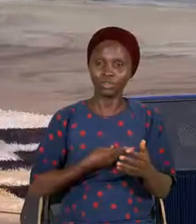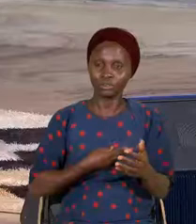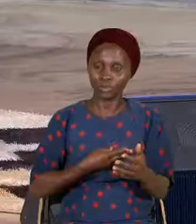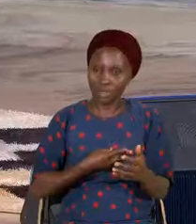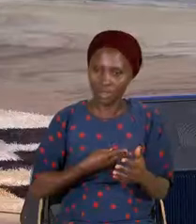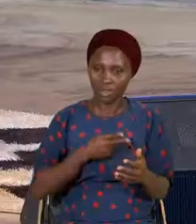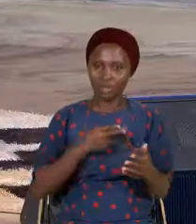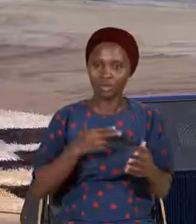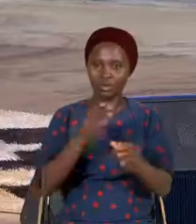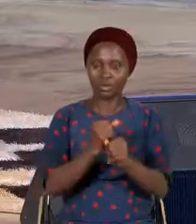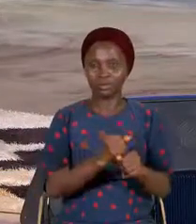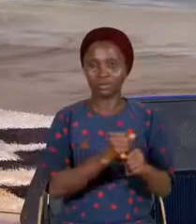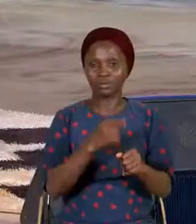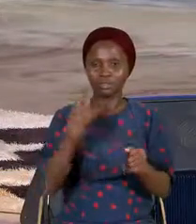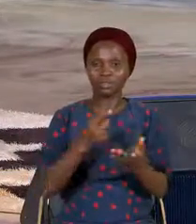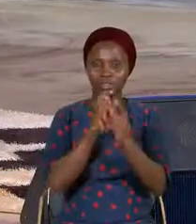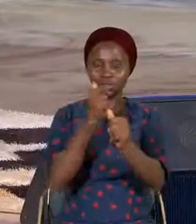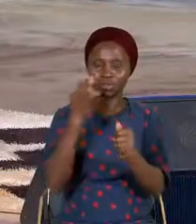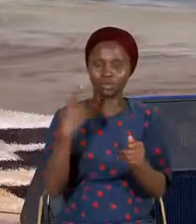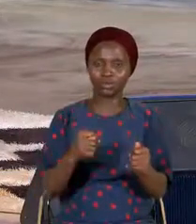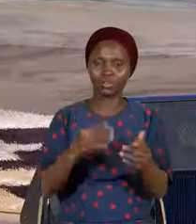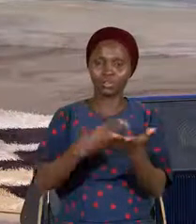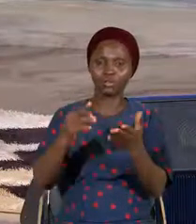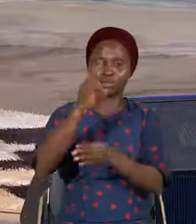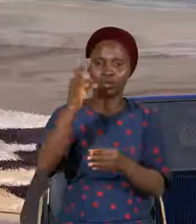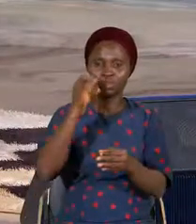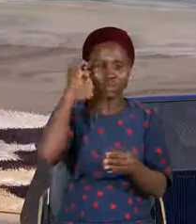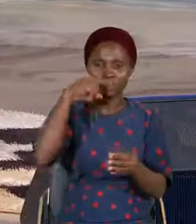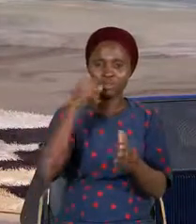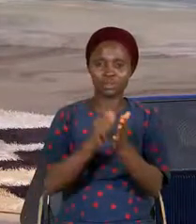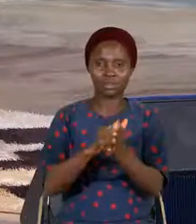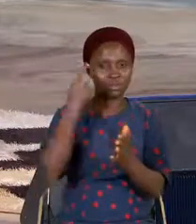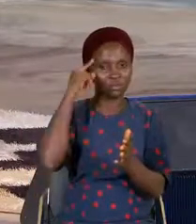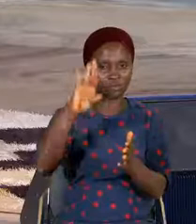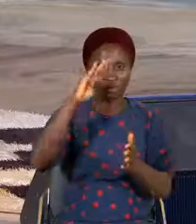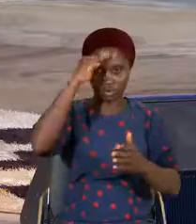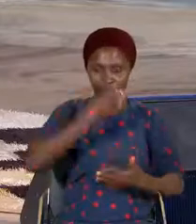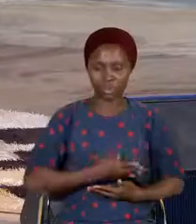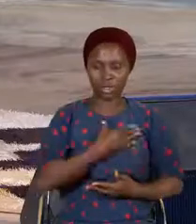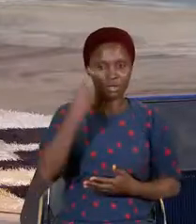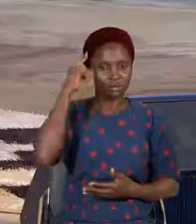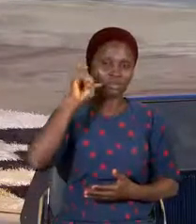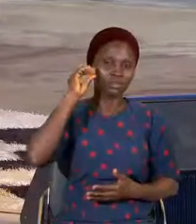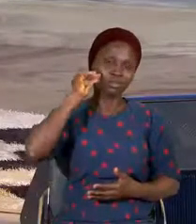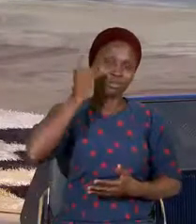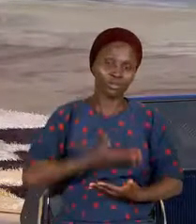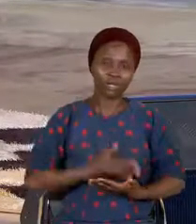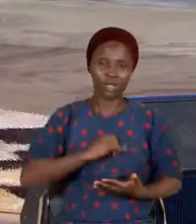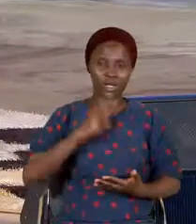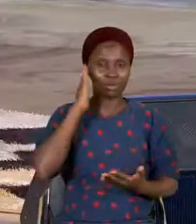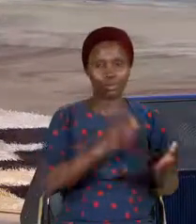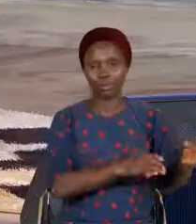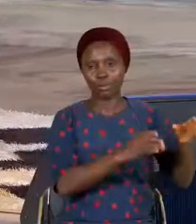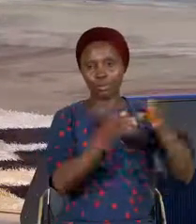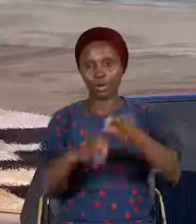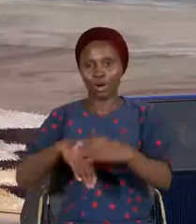au Seigneur, le don de l'Esprit. Et dit pour vos fils, pour vous-même, je répandrai sur vous de mon esprit.